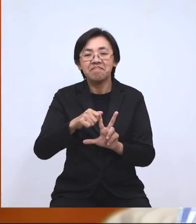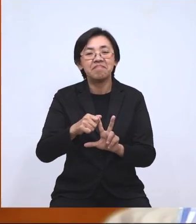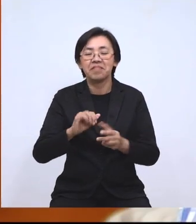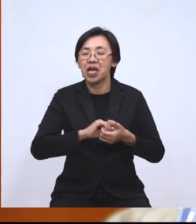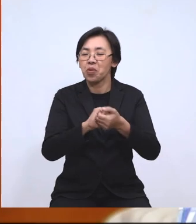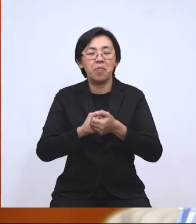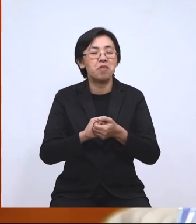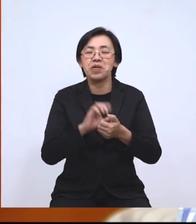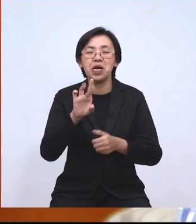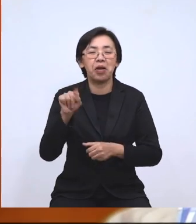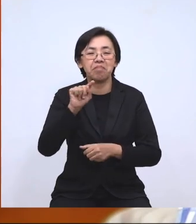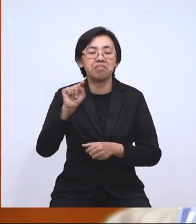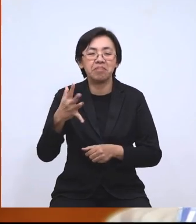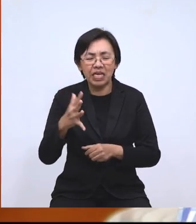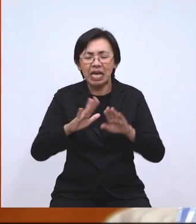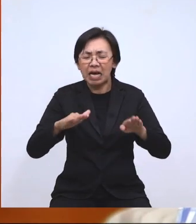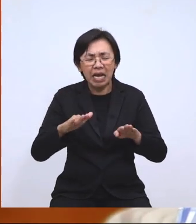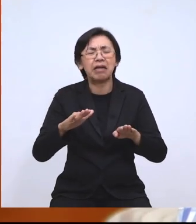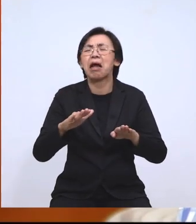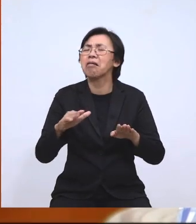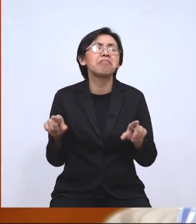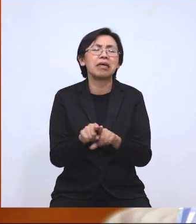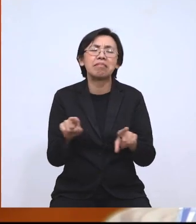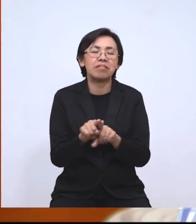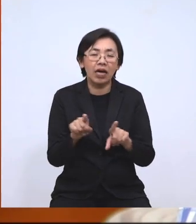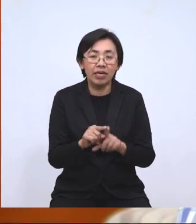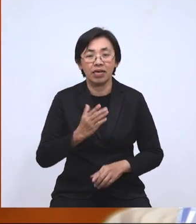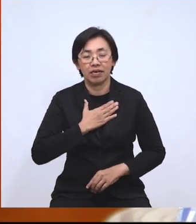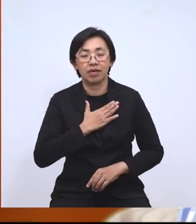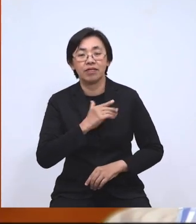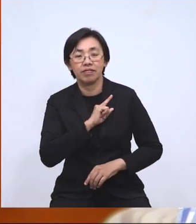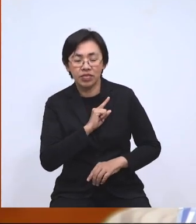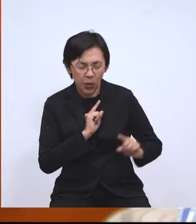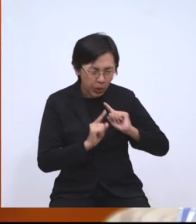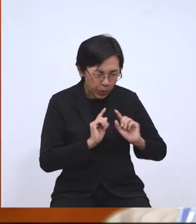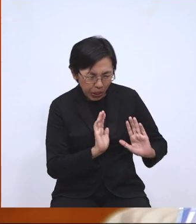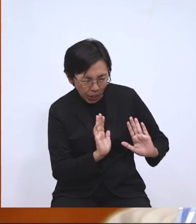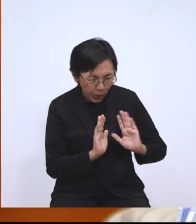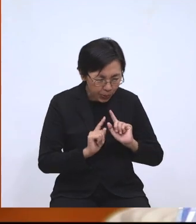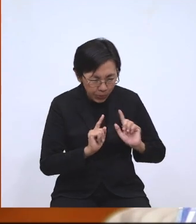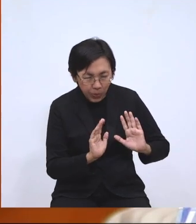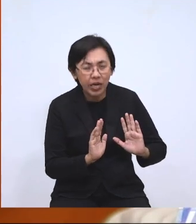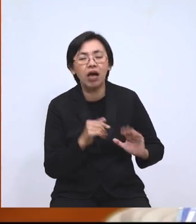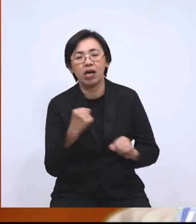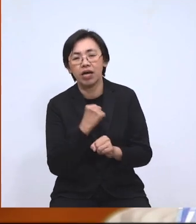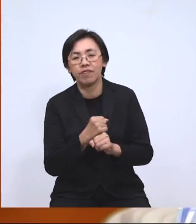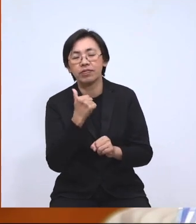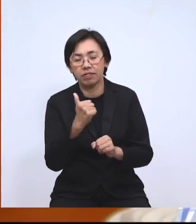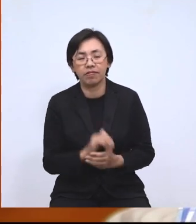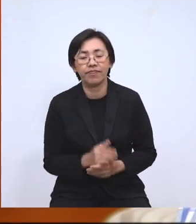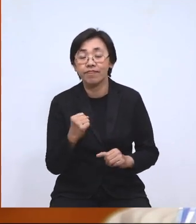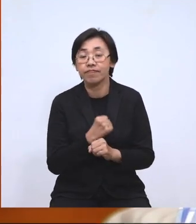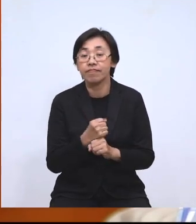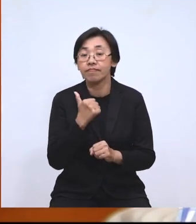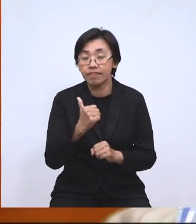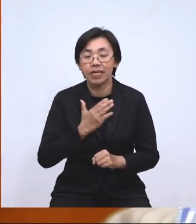มันเป็นธรรมชาติของเด็ก ทุกคน เป็นอย่างนี ้ ดังนั้นเนี่ยหน้าที่เราทำยังไงก็ได้ที่จะพาให้เด็กเนี่ยไปกับเราสามารถฝึกให้ได้โด